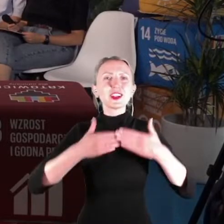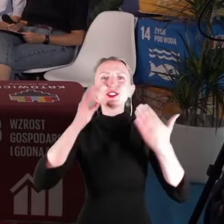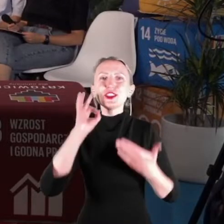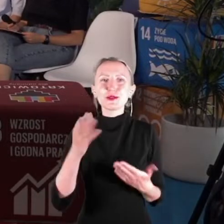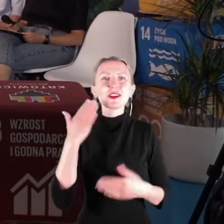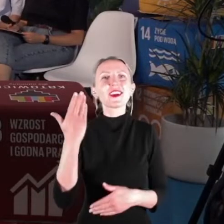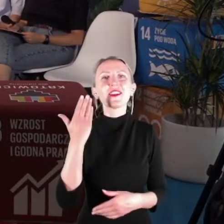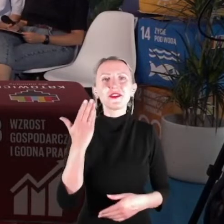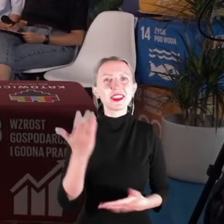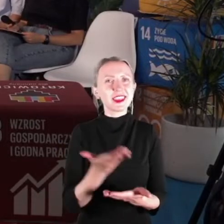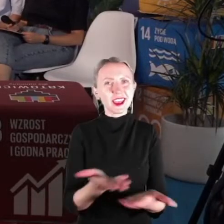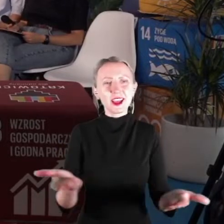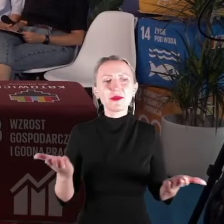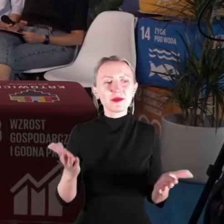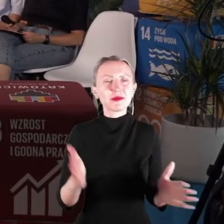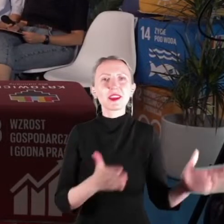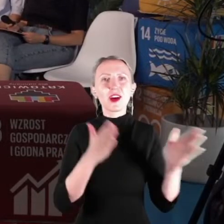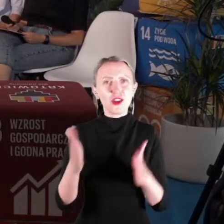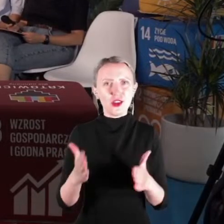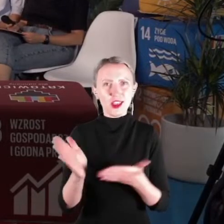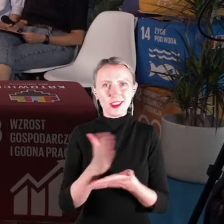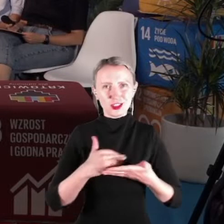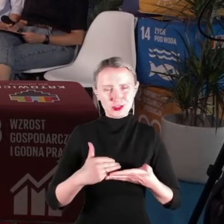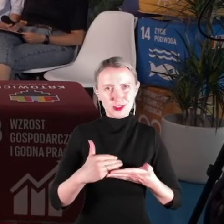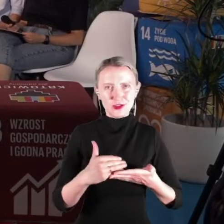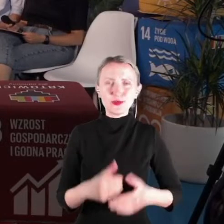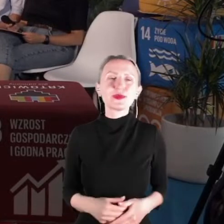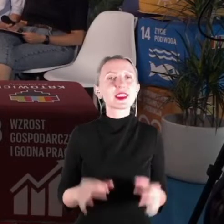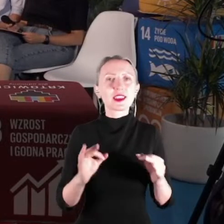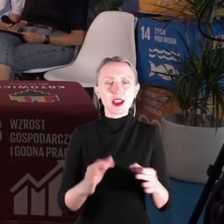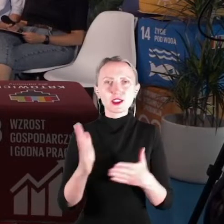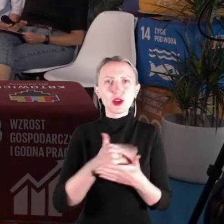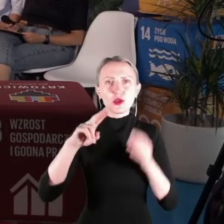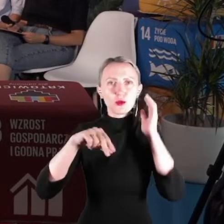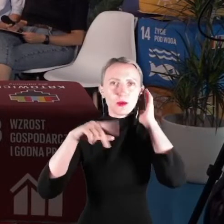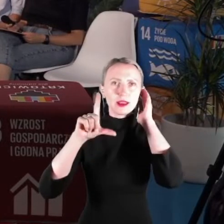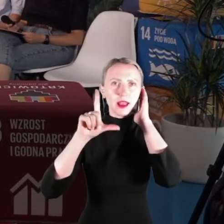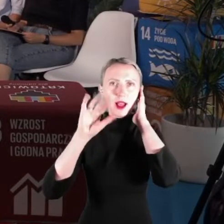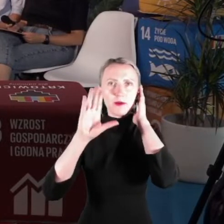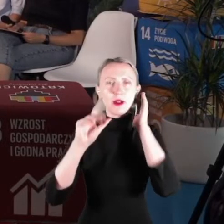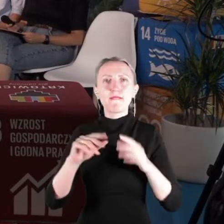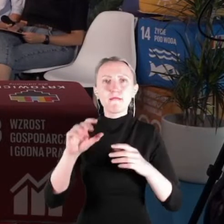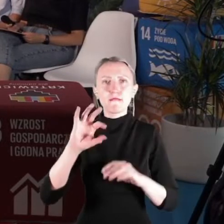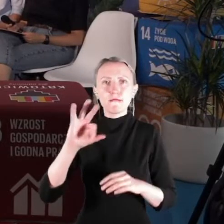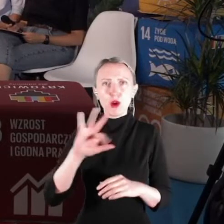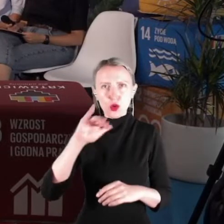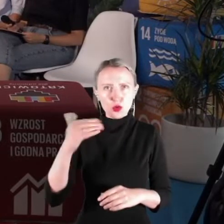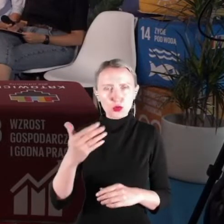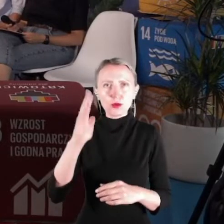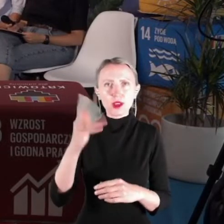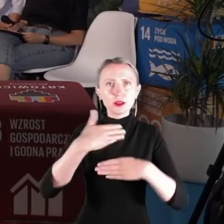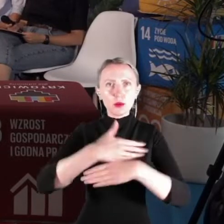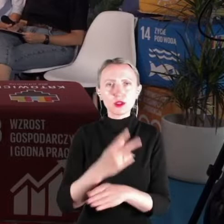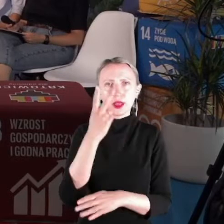Dzień dobry, witamy Państwa na kolejnej sesji, tym razem sesji Urban Lab Forum, która będzie podzielona na